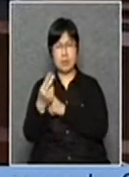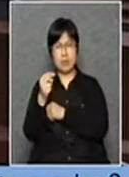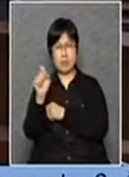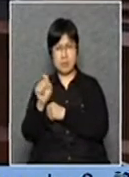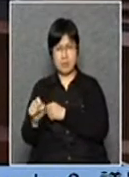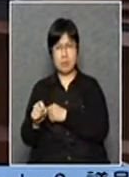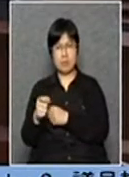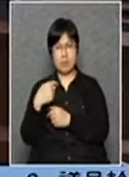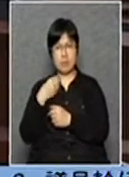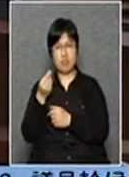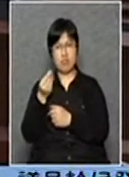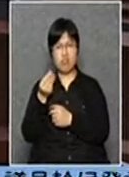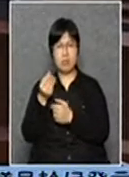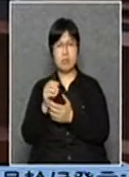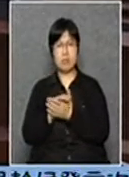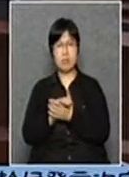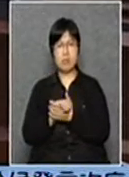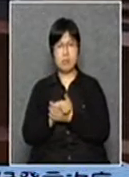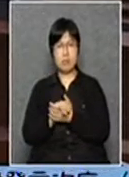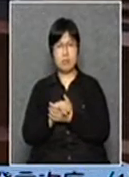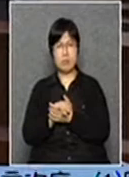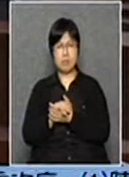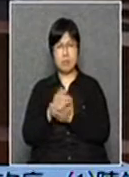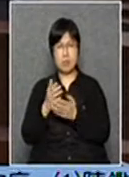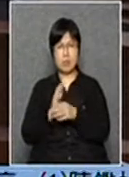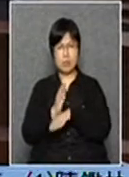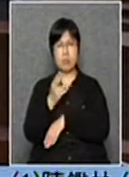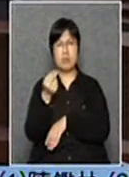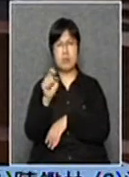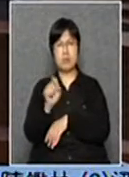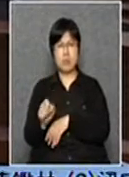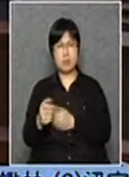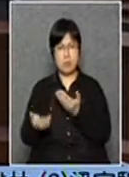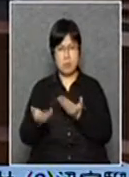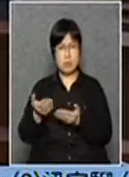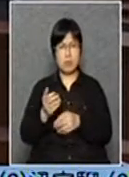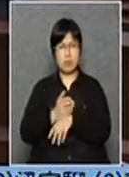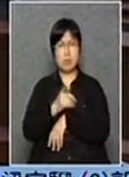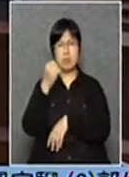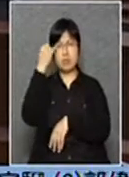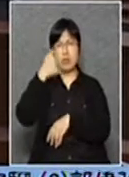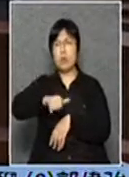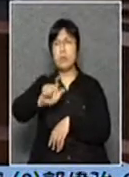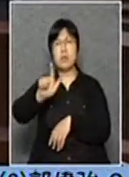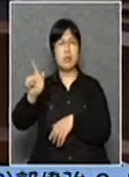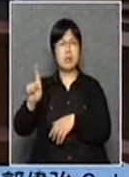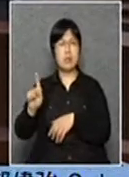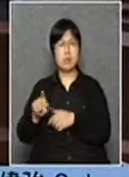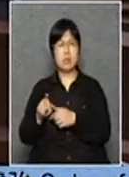上咧，我啲錢咧，唔單止係可能超過，但係超之餘咧，我哋又唔知去咗邊，咁變咗